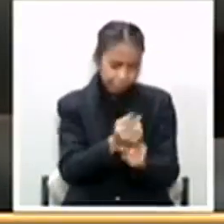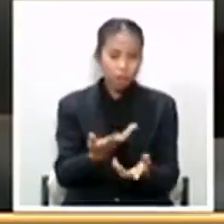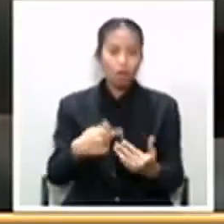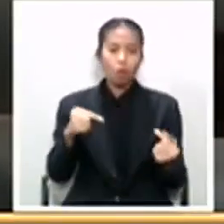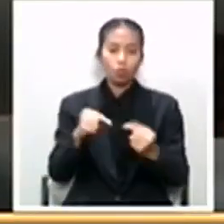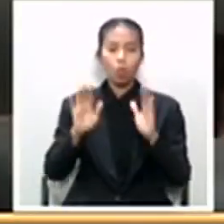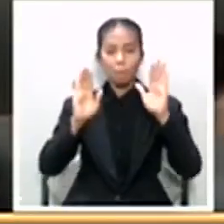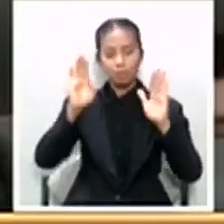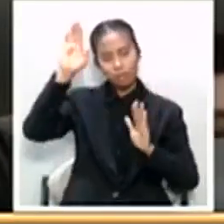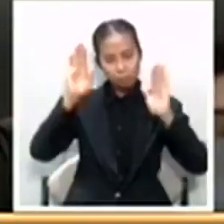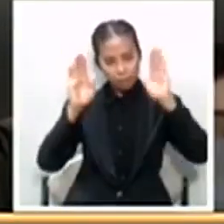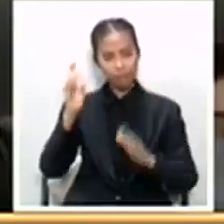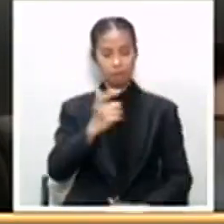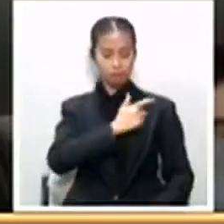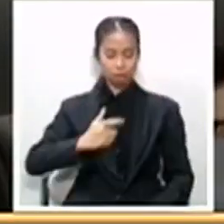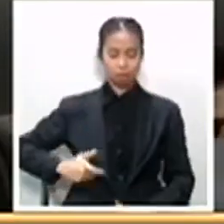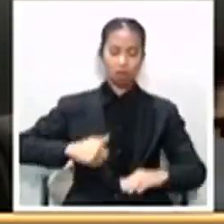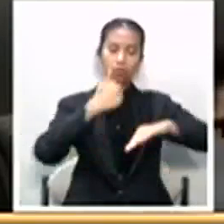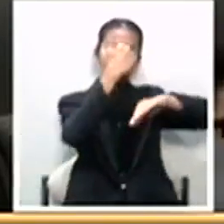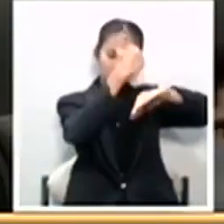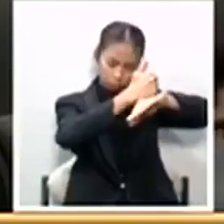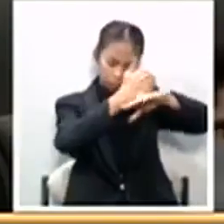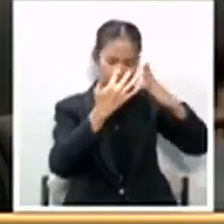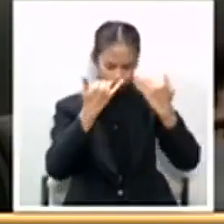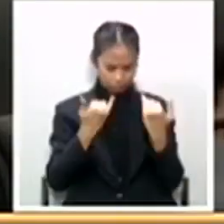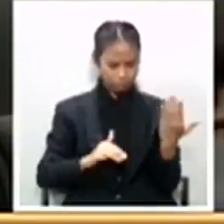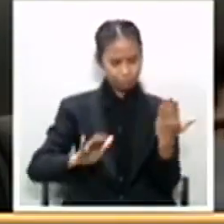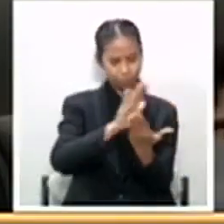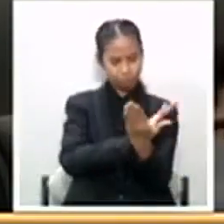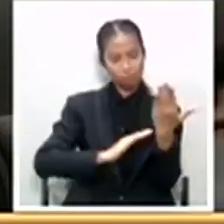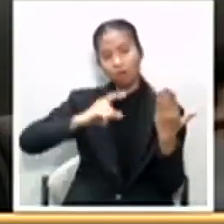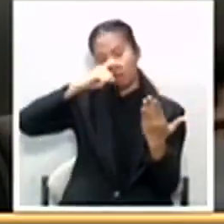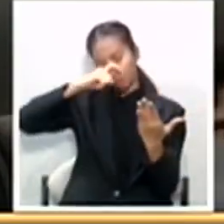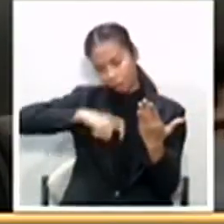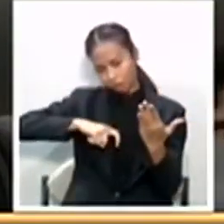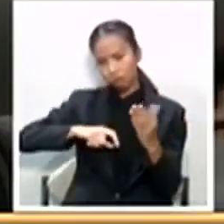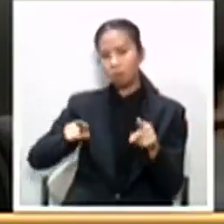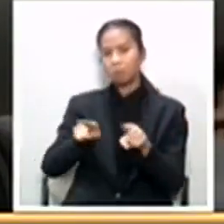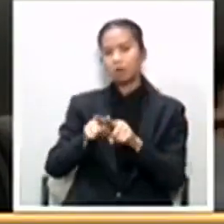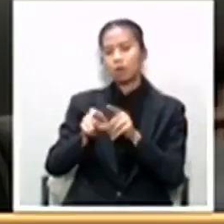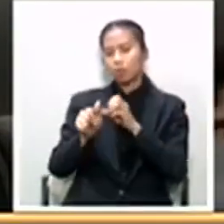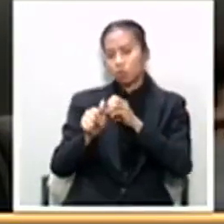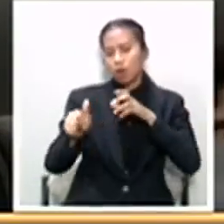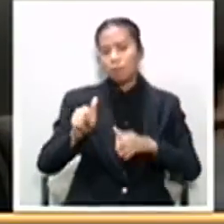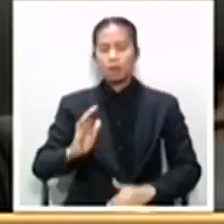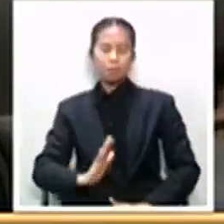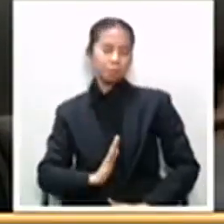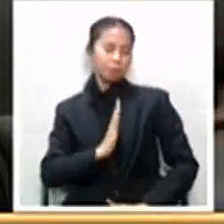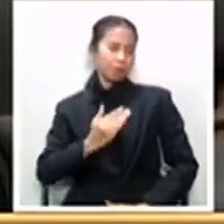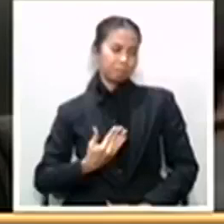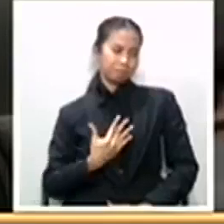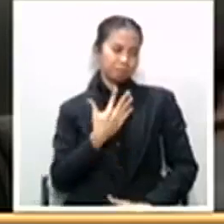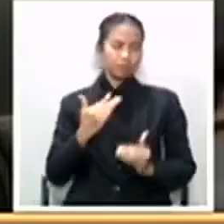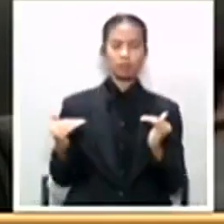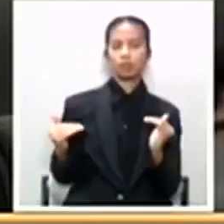พระมหากษัตริย์ทรงเป็นประมุขเพื่อให้ราชอาณาจักรไทยแห่งนี้มีผู้นำประเทศที่สง่างามทัดเทียมกับนานาอารยประเทศ